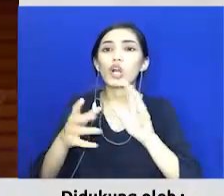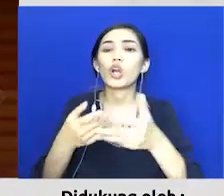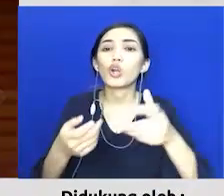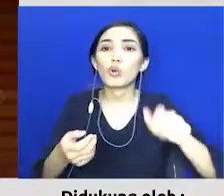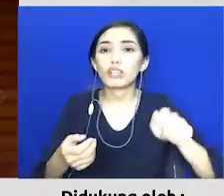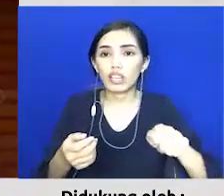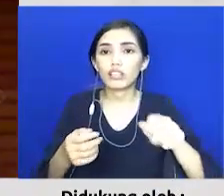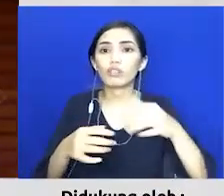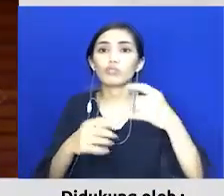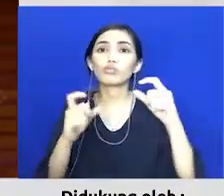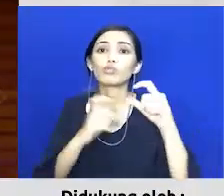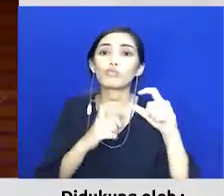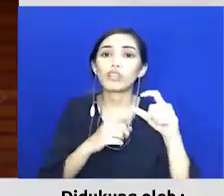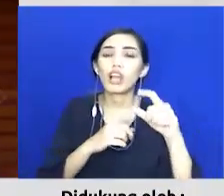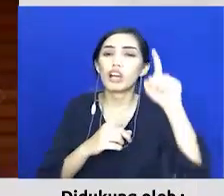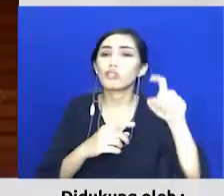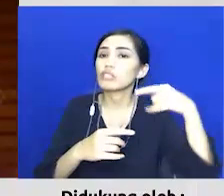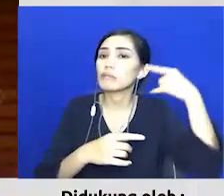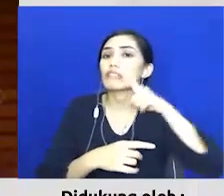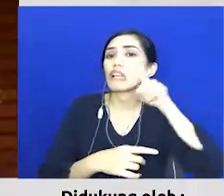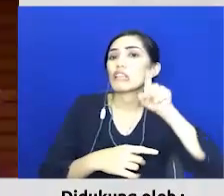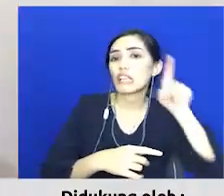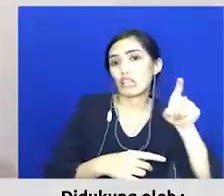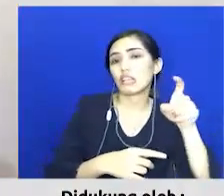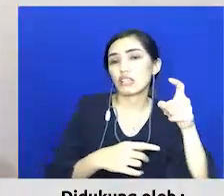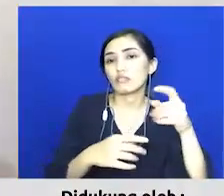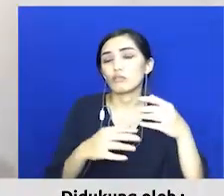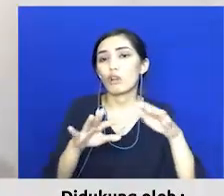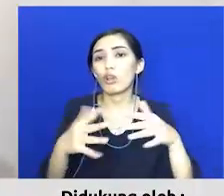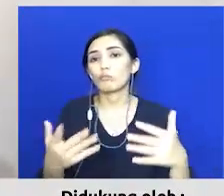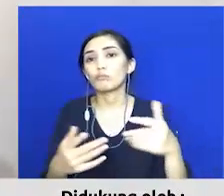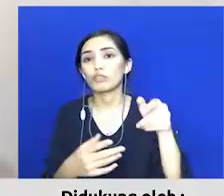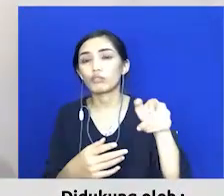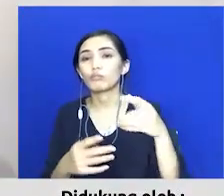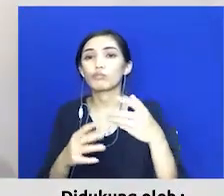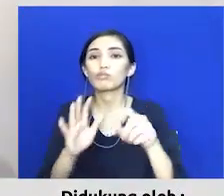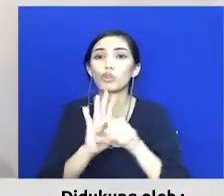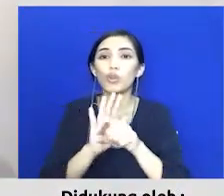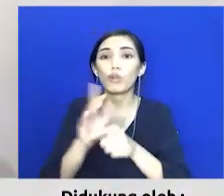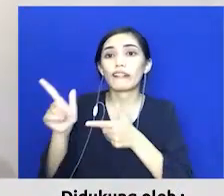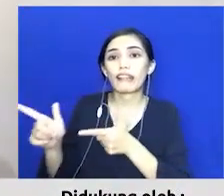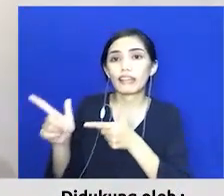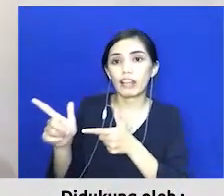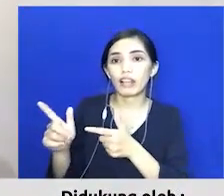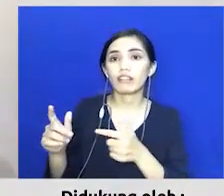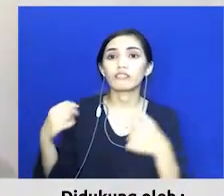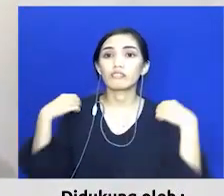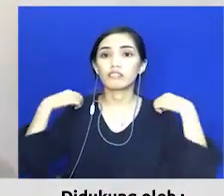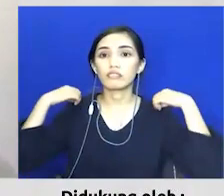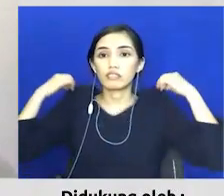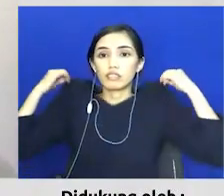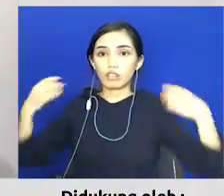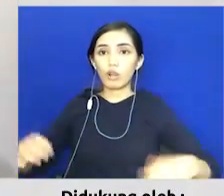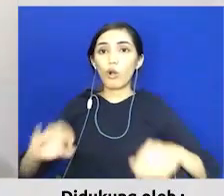Oke, bisa perang, bisa pulang gitu ya dengan selamat, tapi lihat betapa gagapnya mereka berhadapan dengan kehidupan sosial